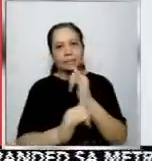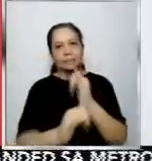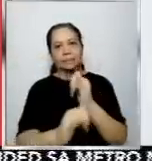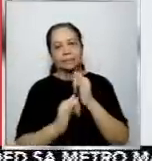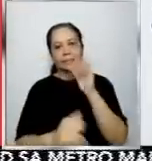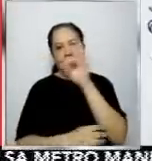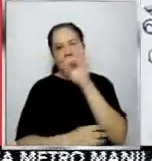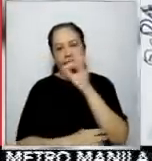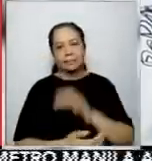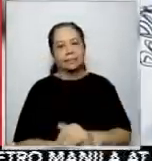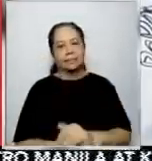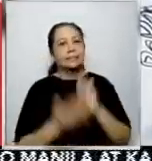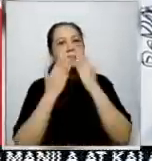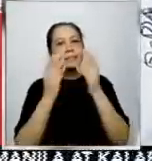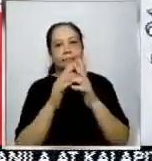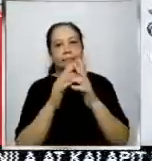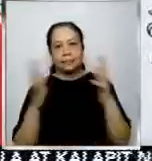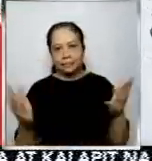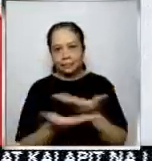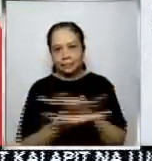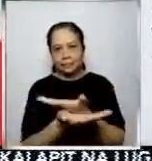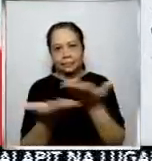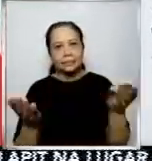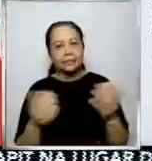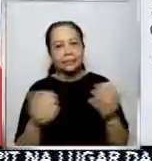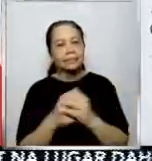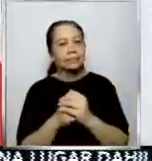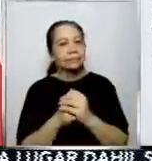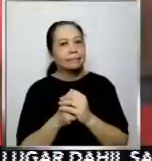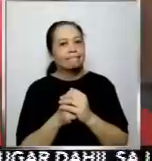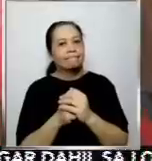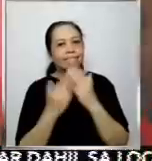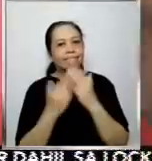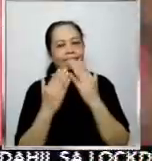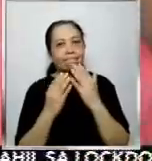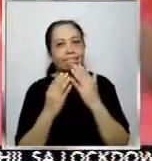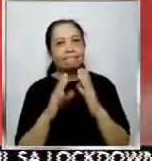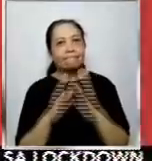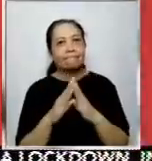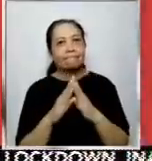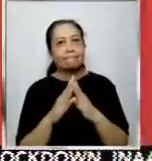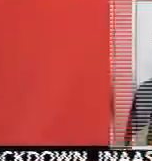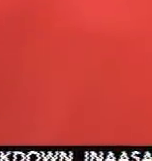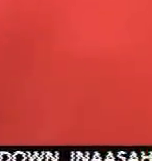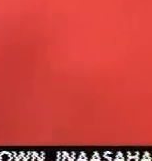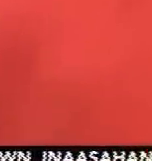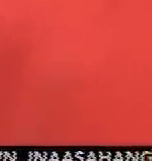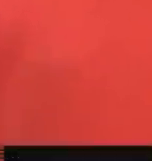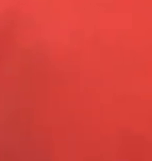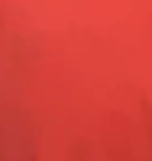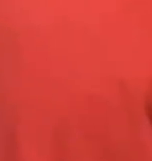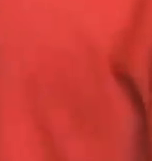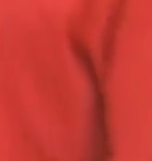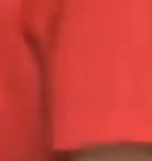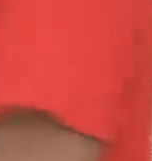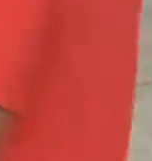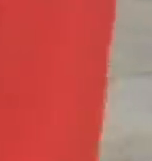itong malaking bagay po ito para sa akin po. Dadalhin po ito sa maganda po. Marie Sumali, Nakatutok, 24 Horas.